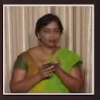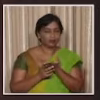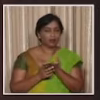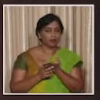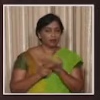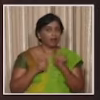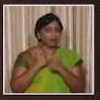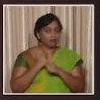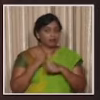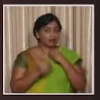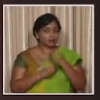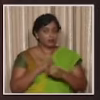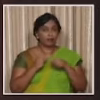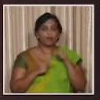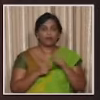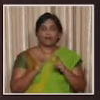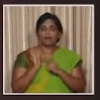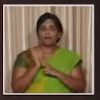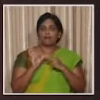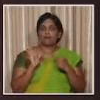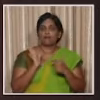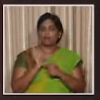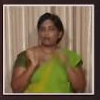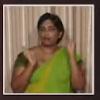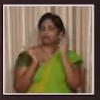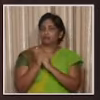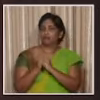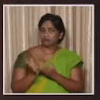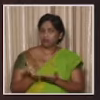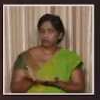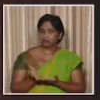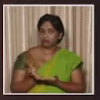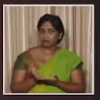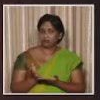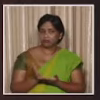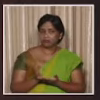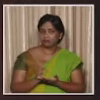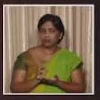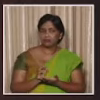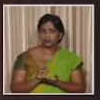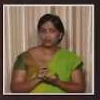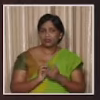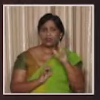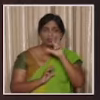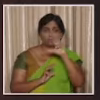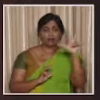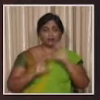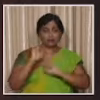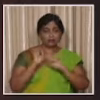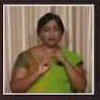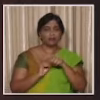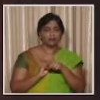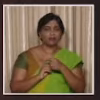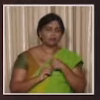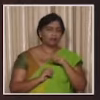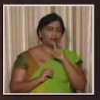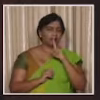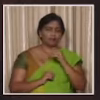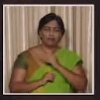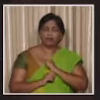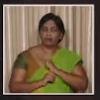ඒව හදන බාණ්ඩ වලට වැට් එක ගහන්න හදනවා ඔබතුමා ඒක තමයි 118ක වැට් එකක් ගහන්න හදනවා මම අහන්න